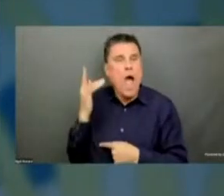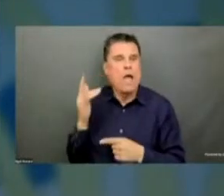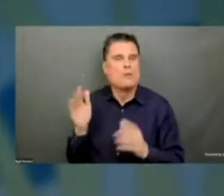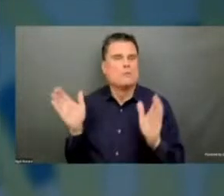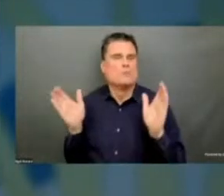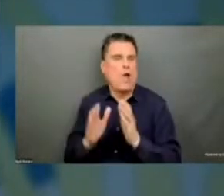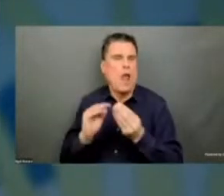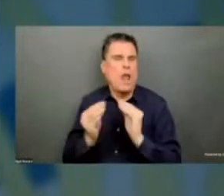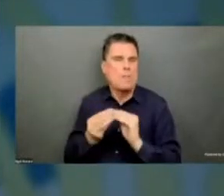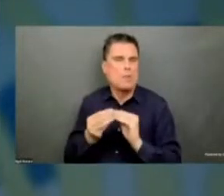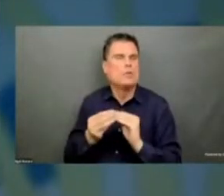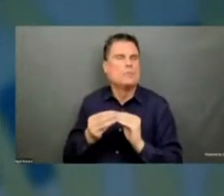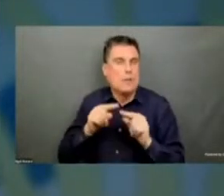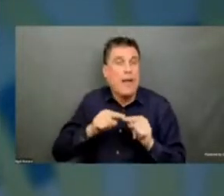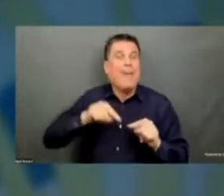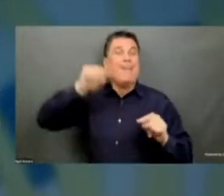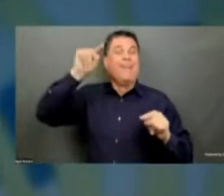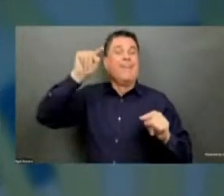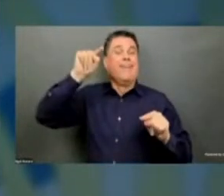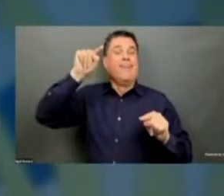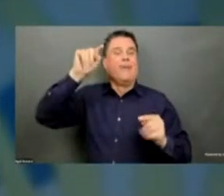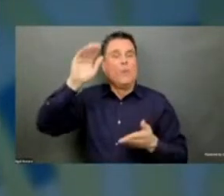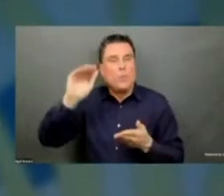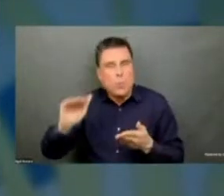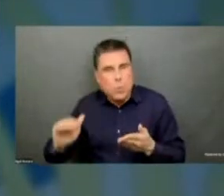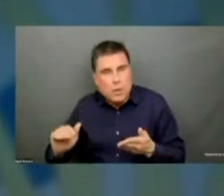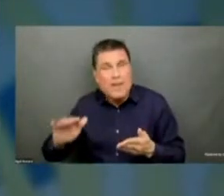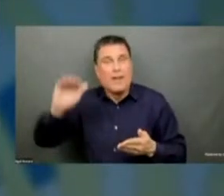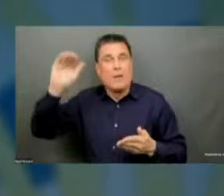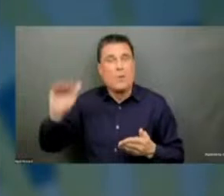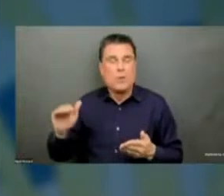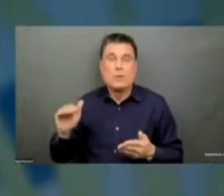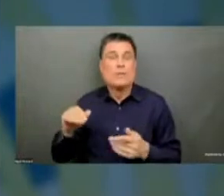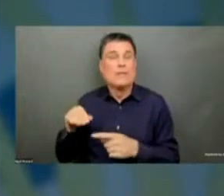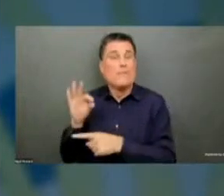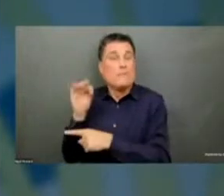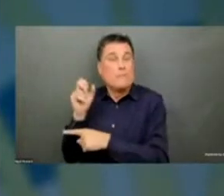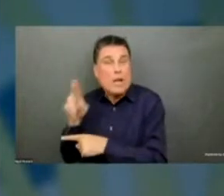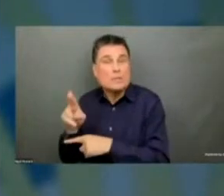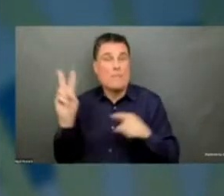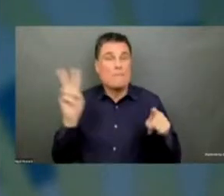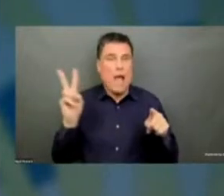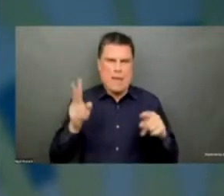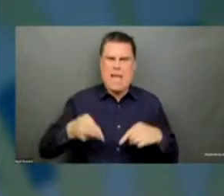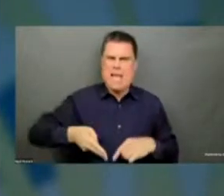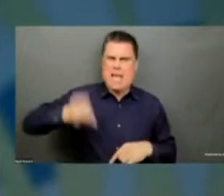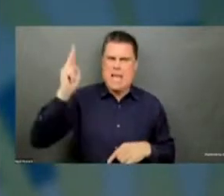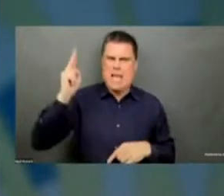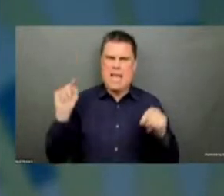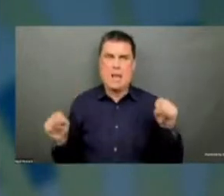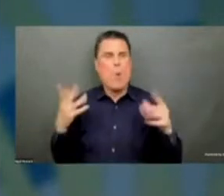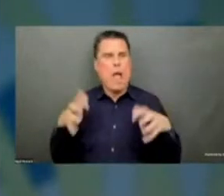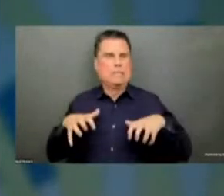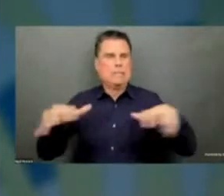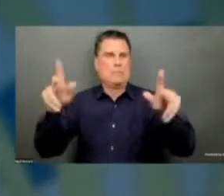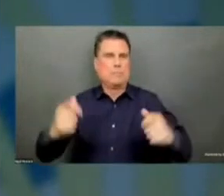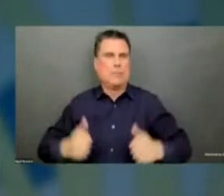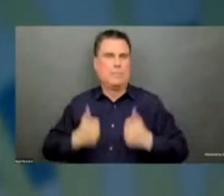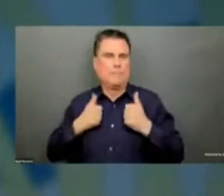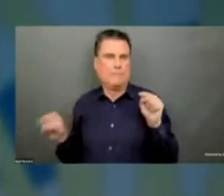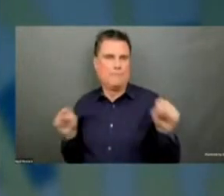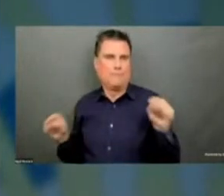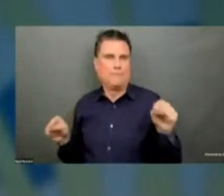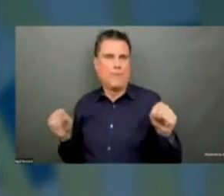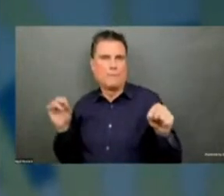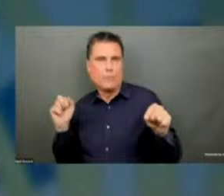Fraser Health 看到因 region 为 and 他们人 Vancouver 口 Coastal. 少， And 反而 once 这个 again, we're RT 值 trending 巴拉 back 巴拉 towards 这 where 个 we 波 want 动 to 很 be, 大。 but we're not there